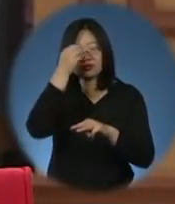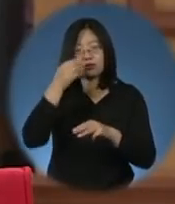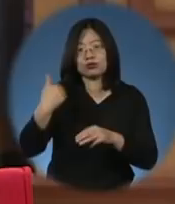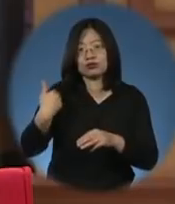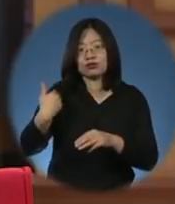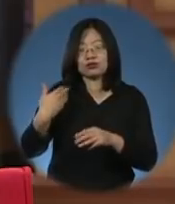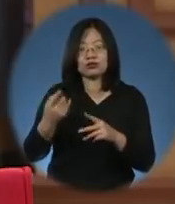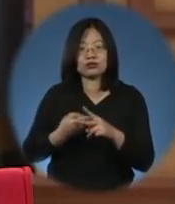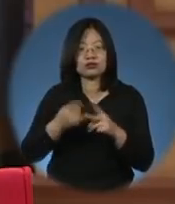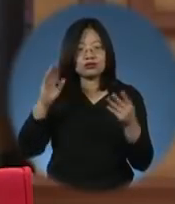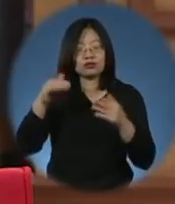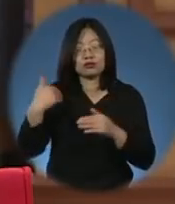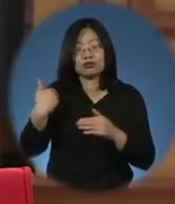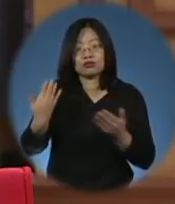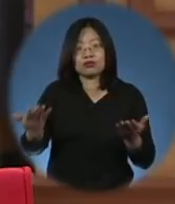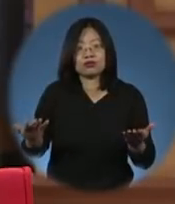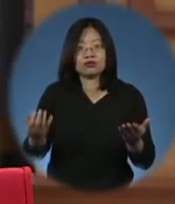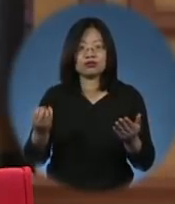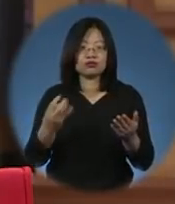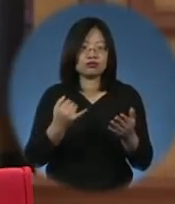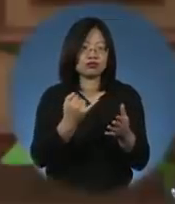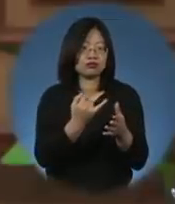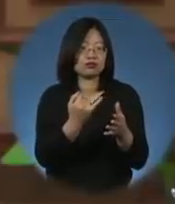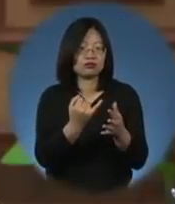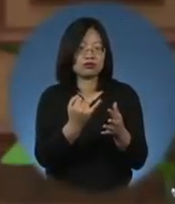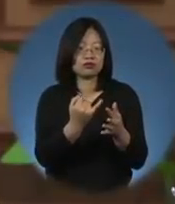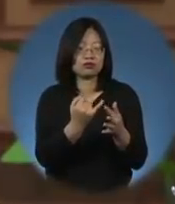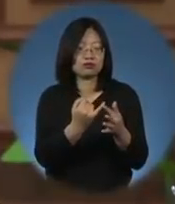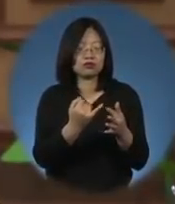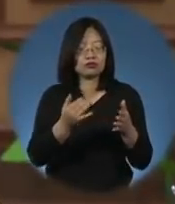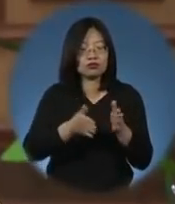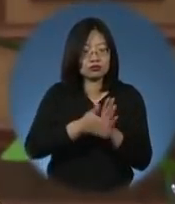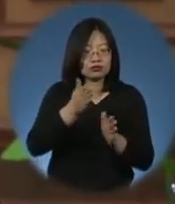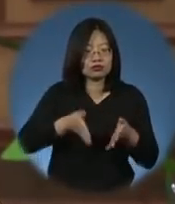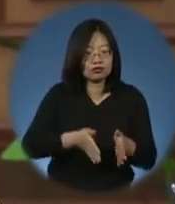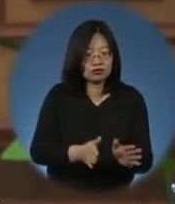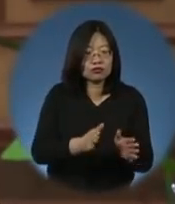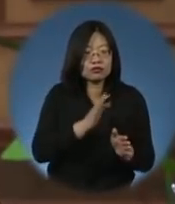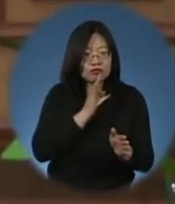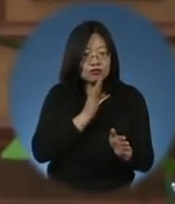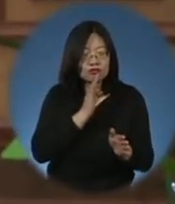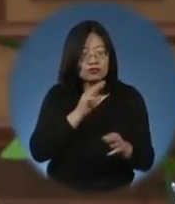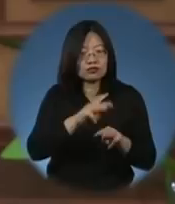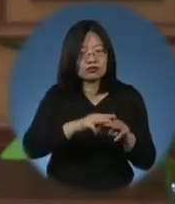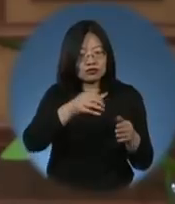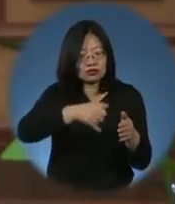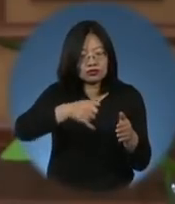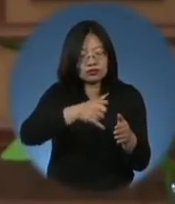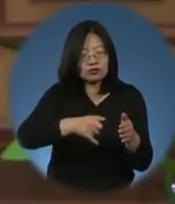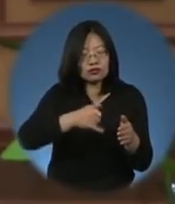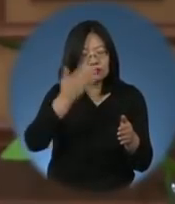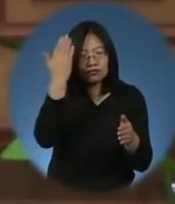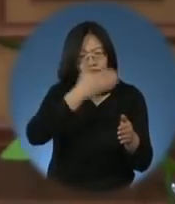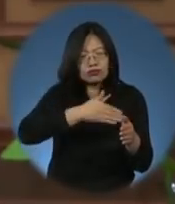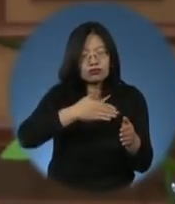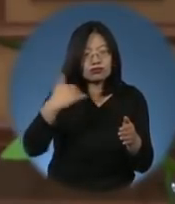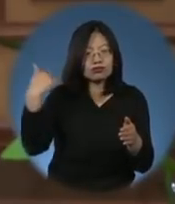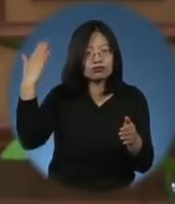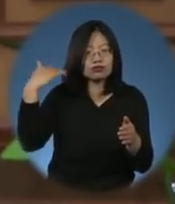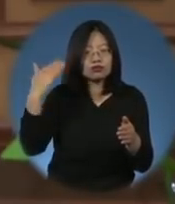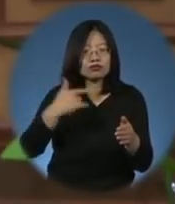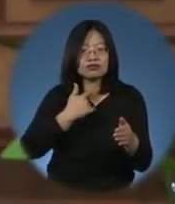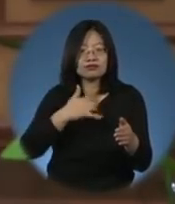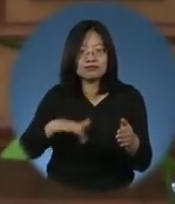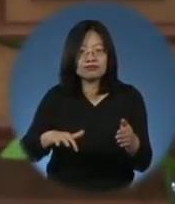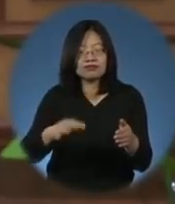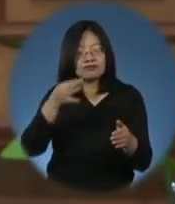초등학생이 모르잖아요. 예, 모르니까 아, 그리고 그 아이는 도시에서 태어났을 거 아닙니까? 그럼요. 도시에 태어났죠. 농사 짓는 게 뭔지도 모르죠. 전혀 경험도 모릅니다. 없고,